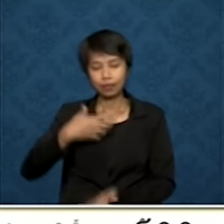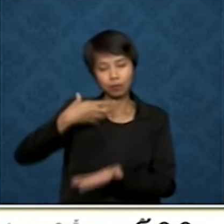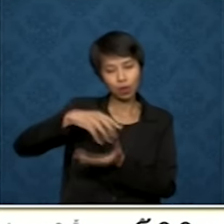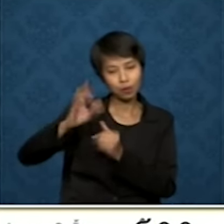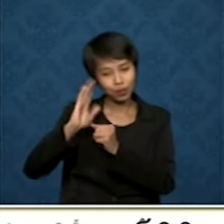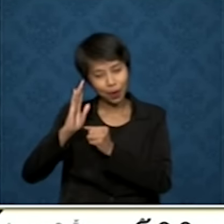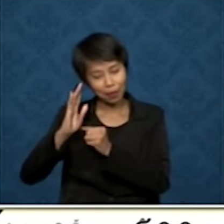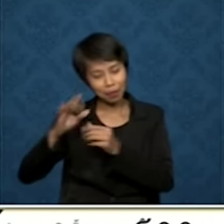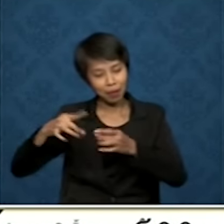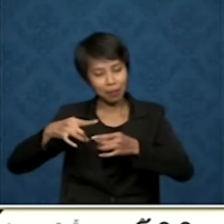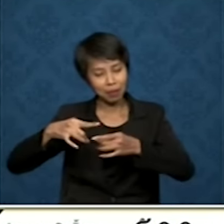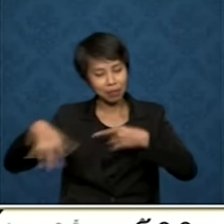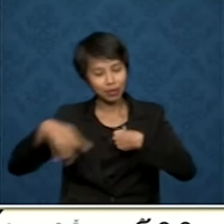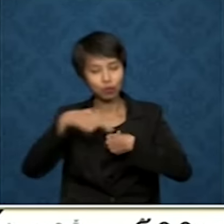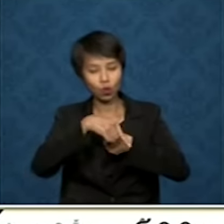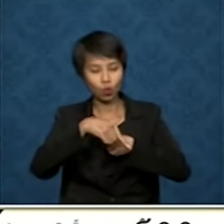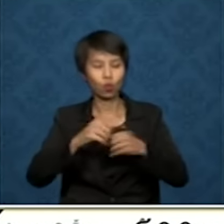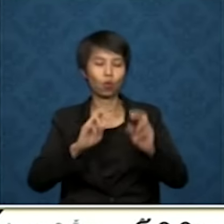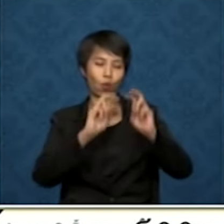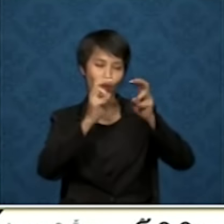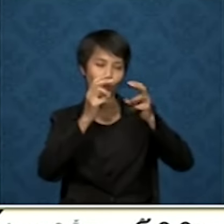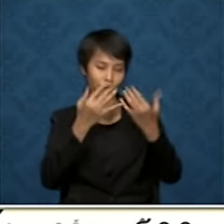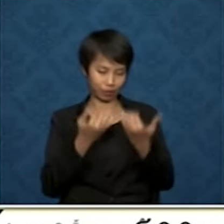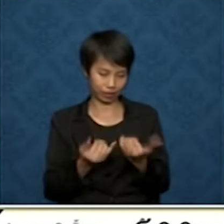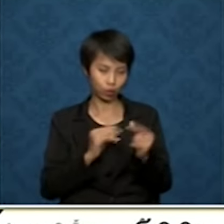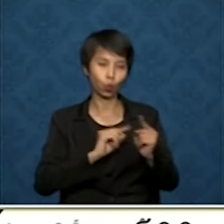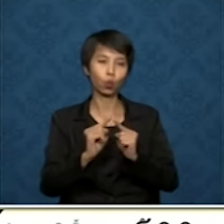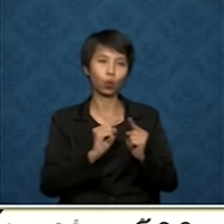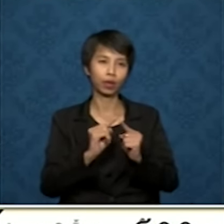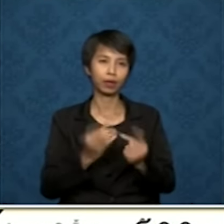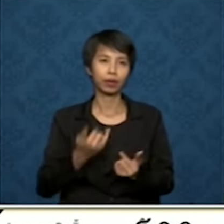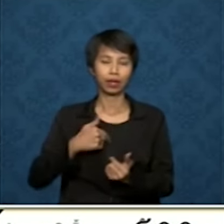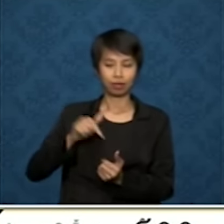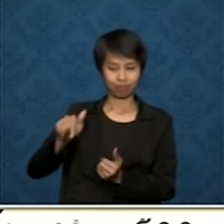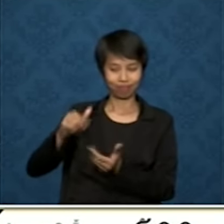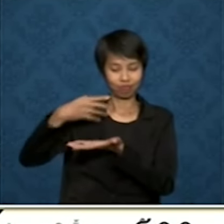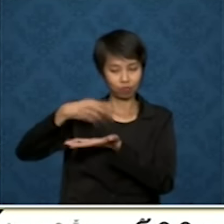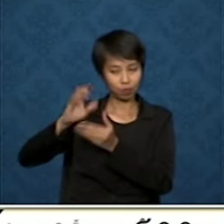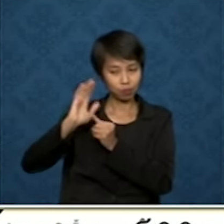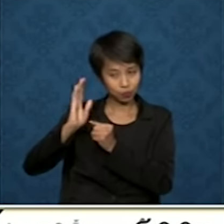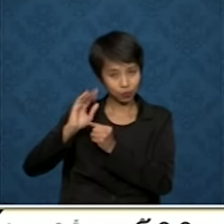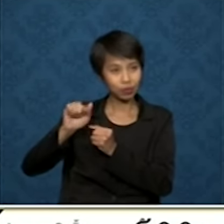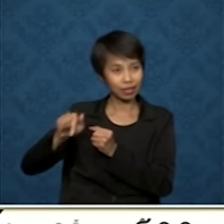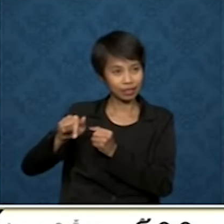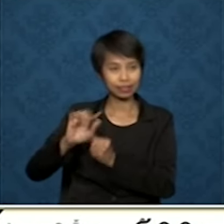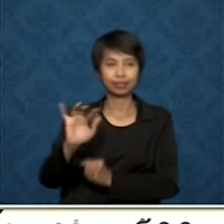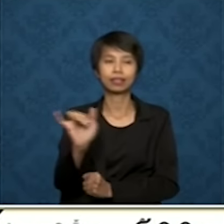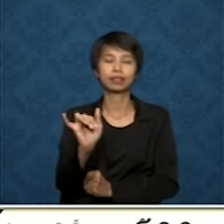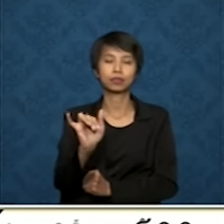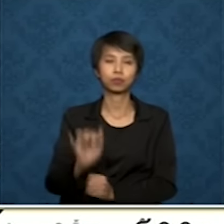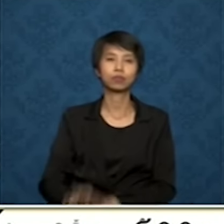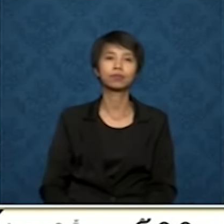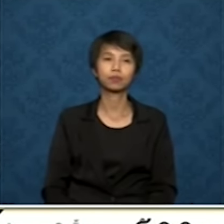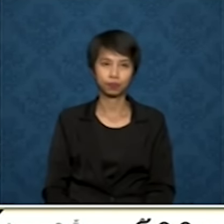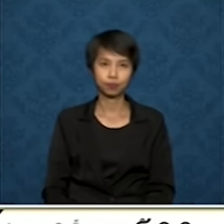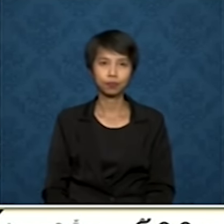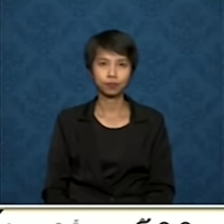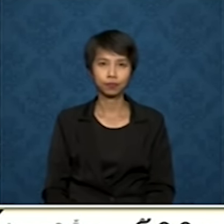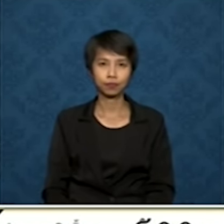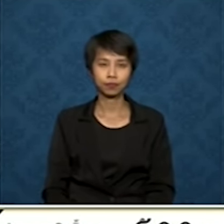ยตินอกประเด็นที่จะพูดคุยกันเพราะฉะนั้นผมขอยังไม่อภิปรายเรื่องของการลดโทษนะครับณที่นี้ครับ